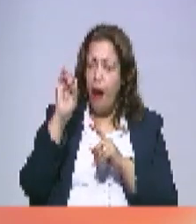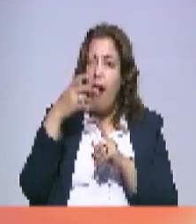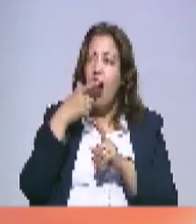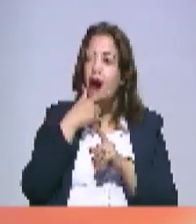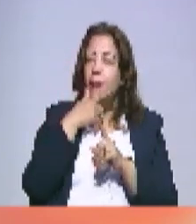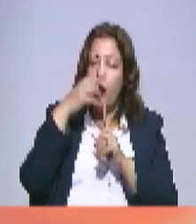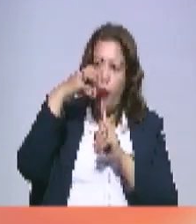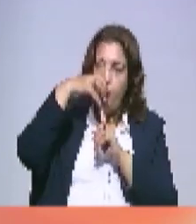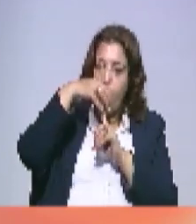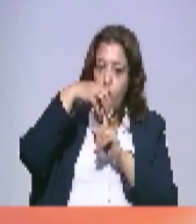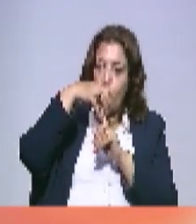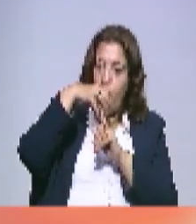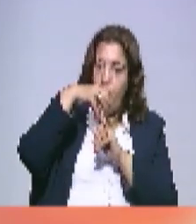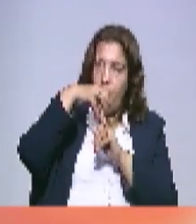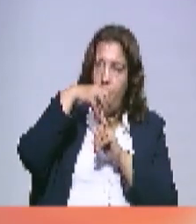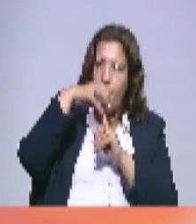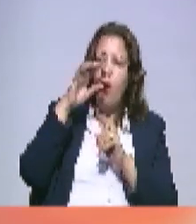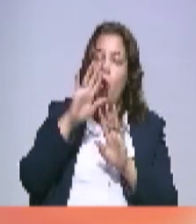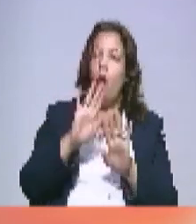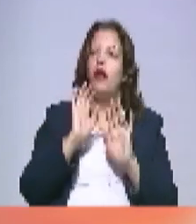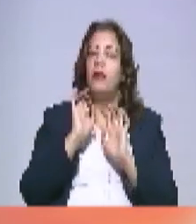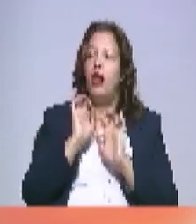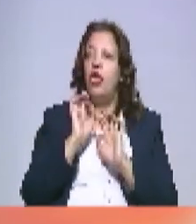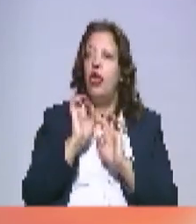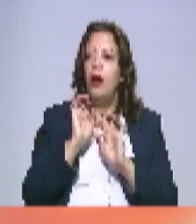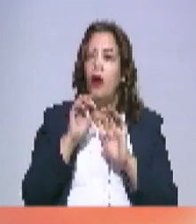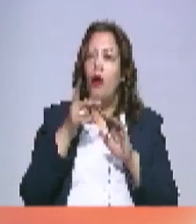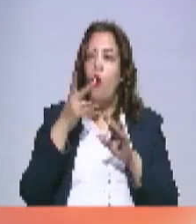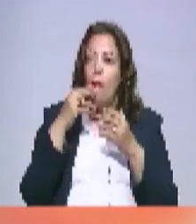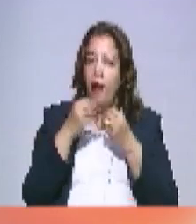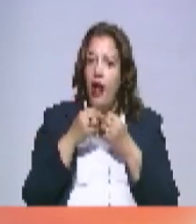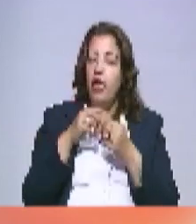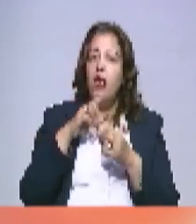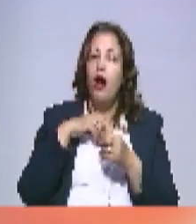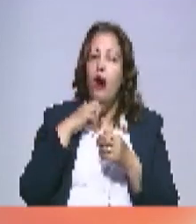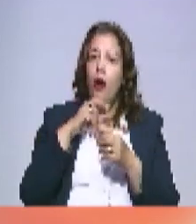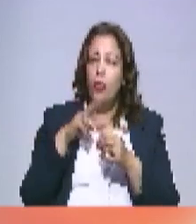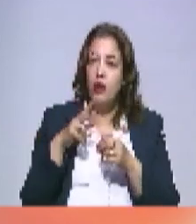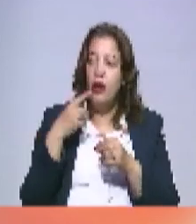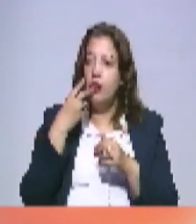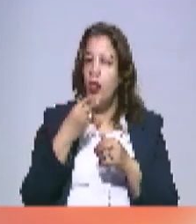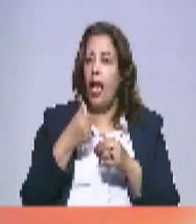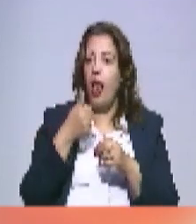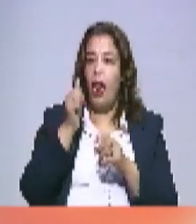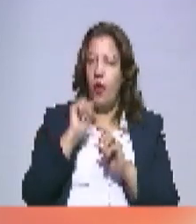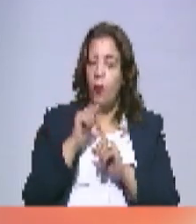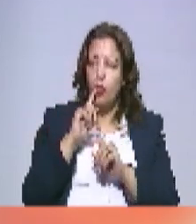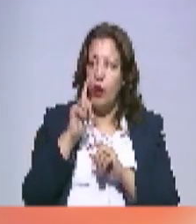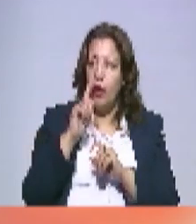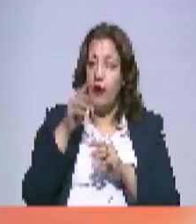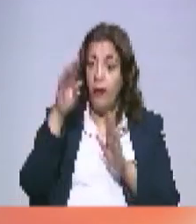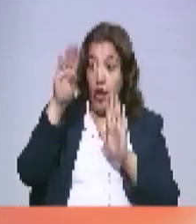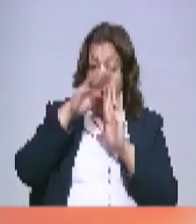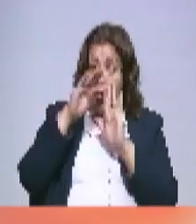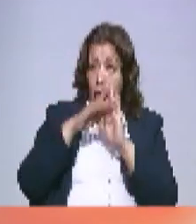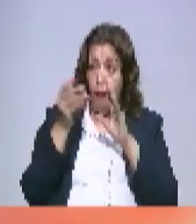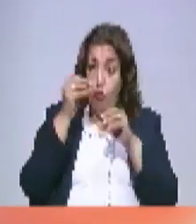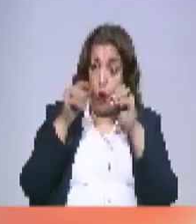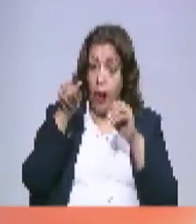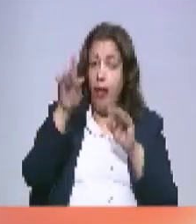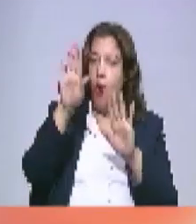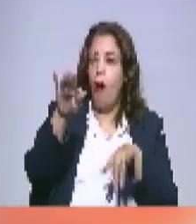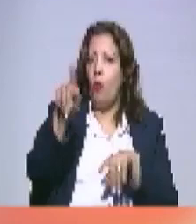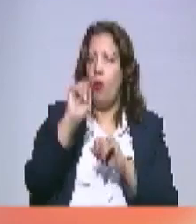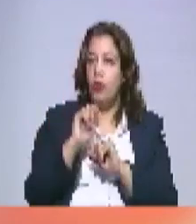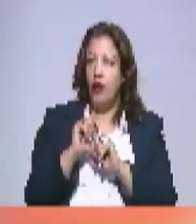مرقه ومش هنستعمل الكلام ده. هنخليهم شويه خضره بقى معانا، هتبقى الدنيا جميله يعني. تمام. المكونات اهي كلها بتاعت شوربه